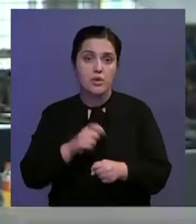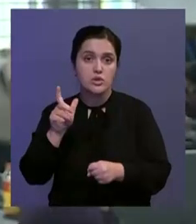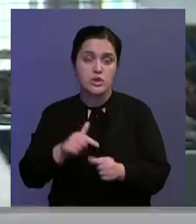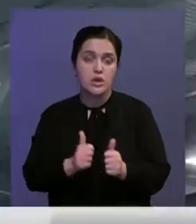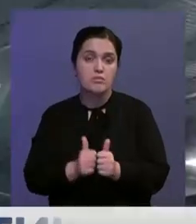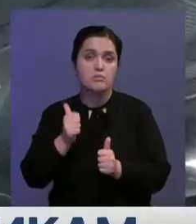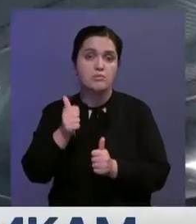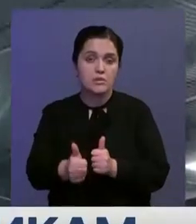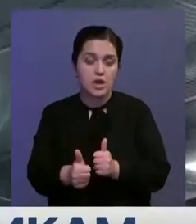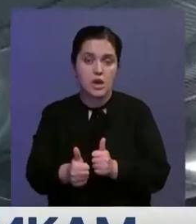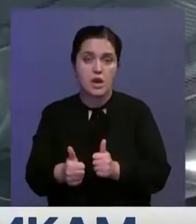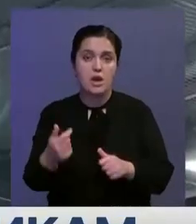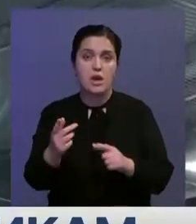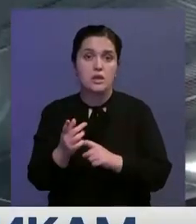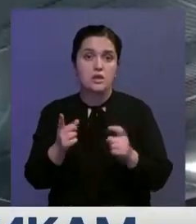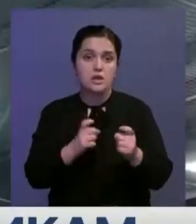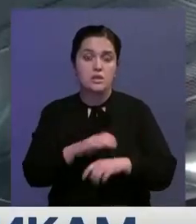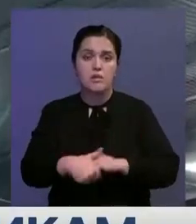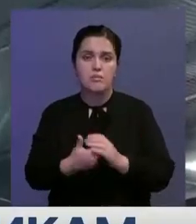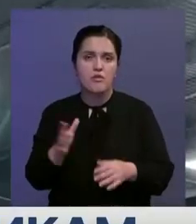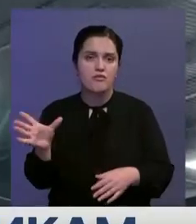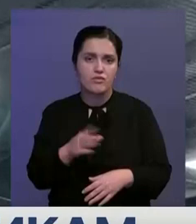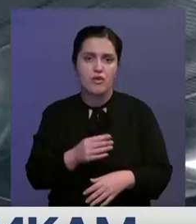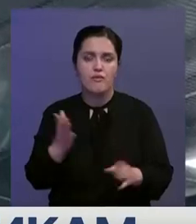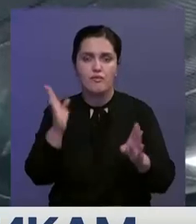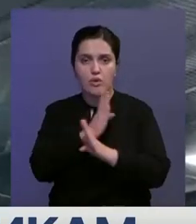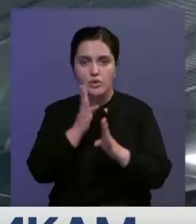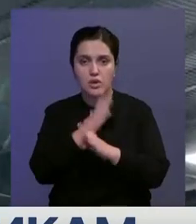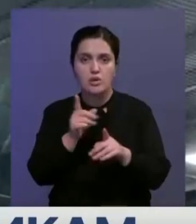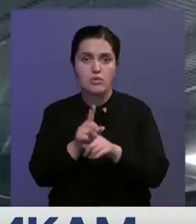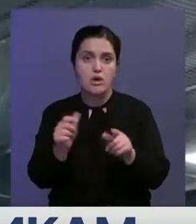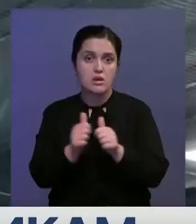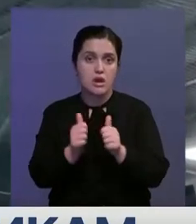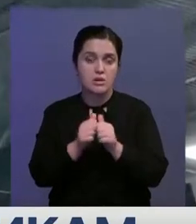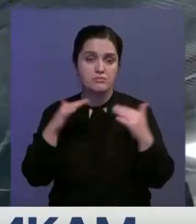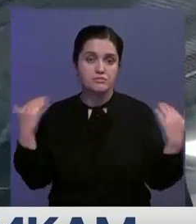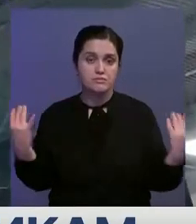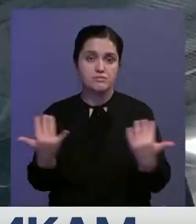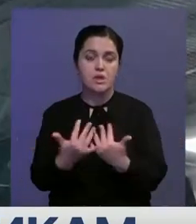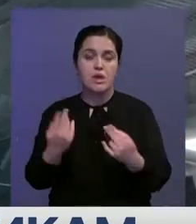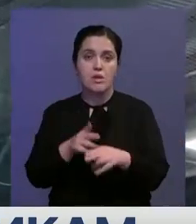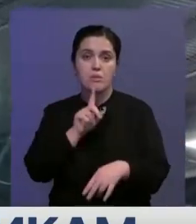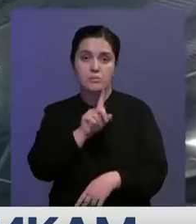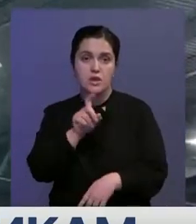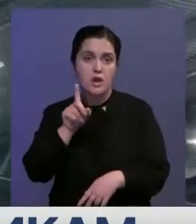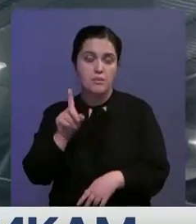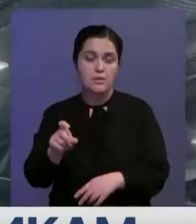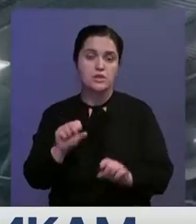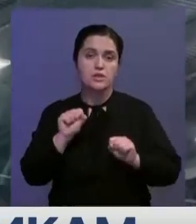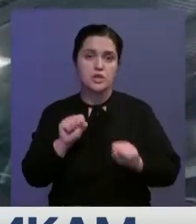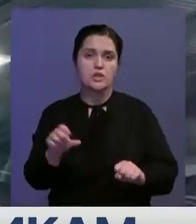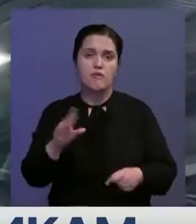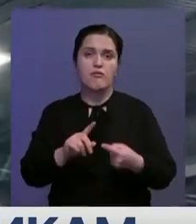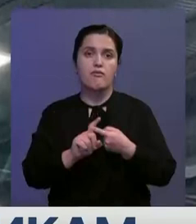дальше. Потому что он дезинфицирует все воздушное пространство вокруг вас. Благодаря нескольким пшикам спрей защищает от